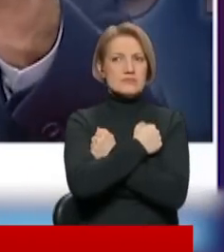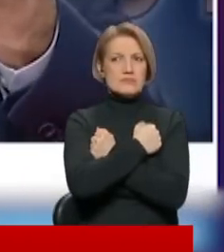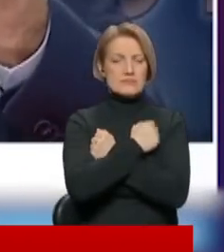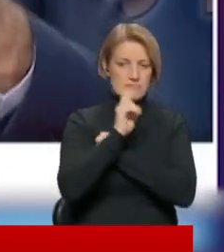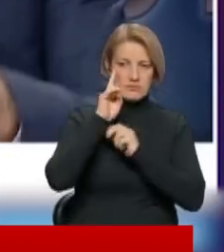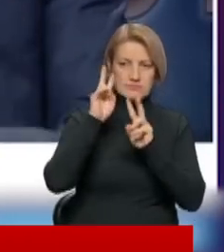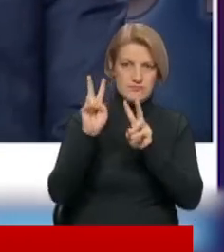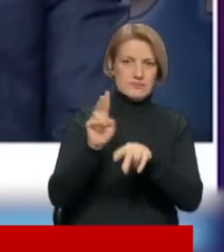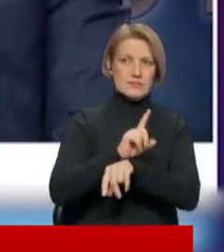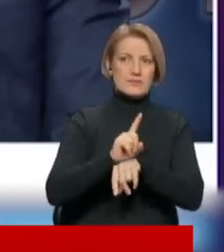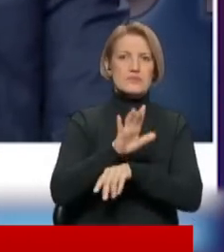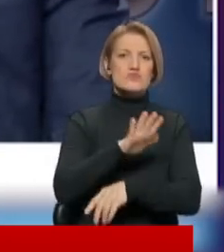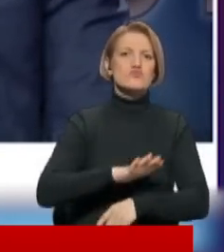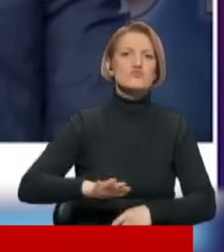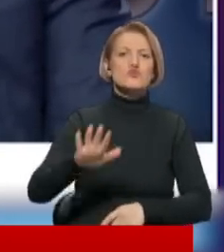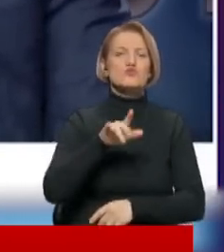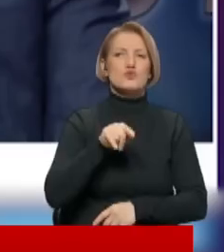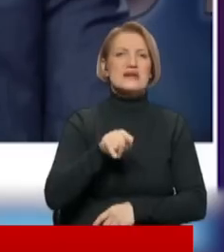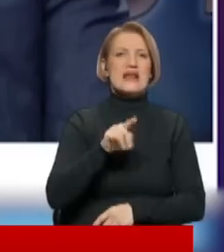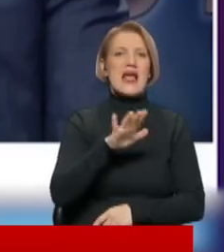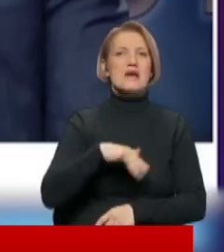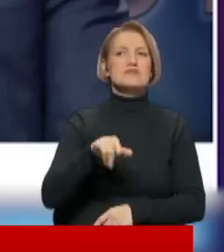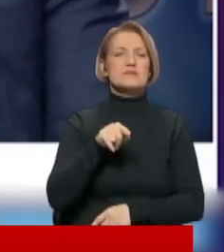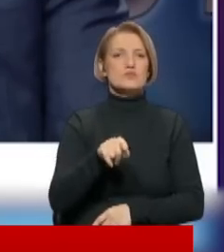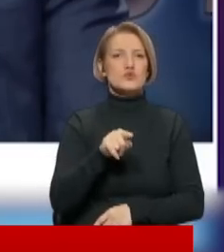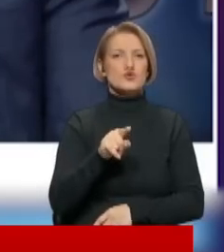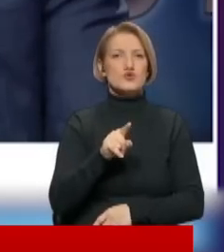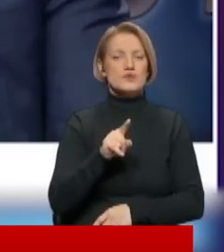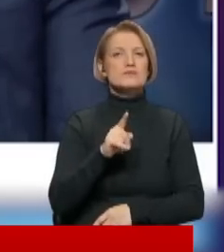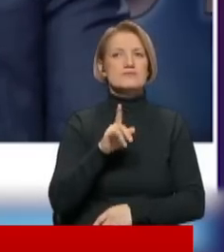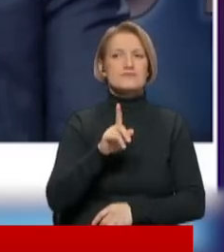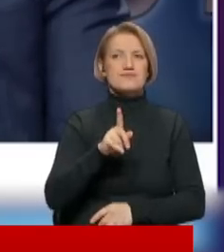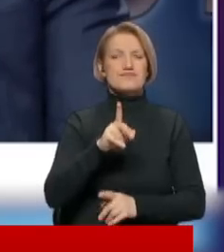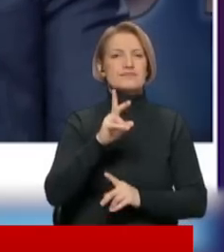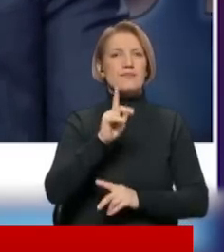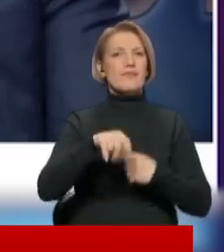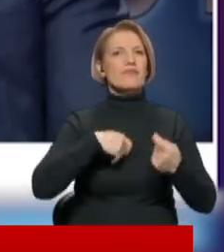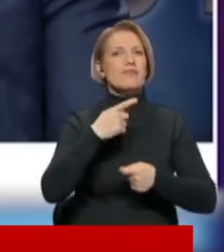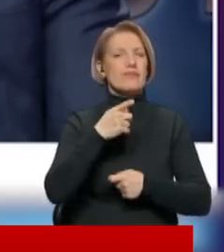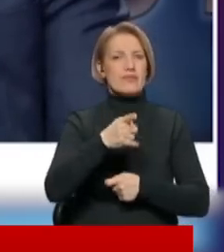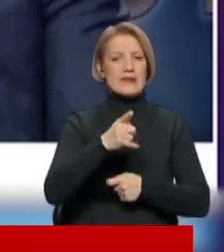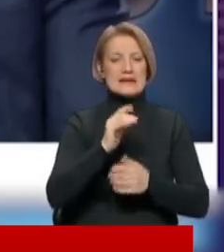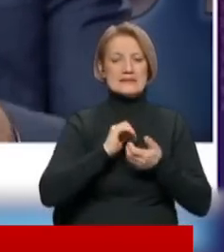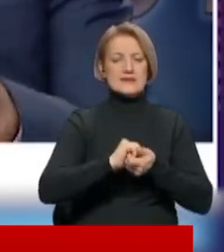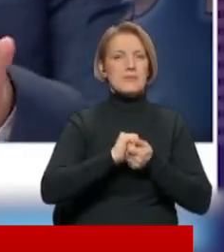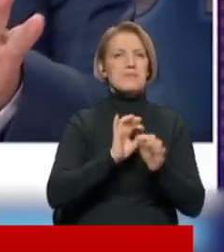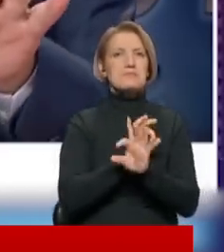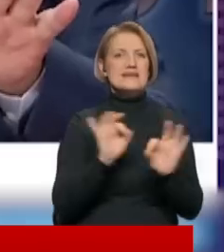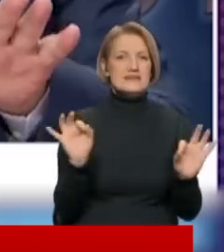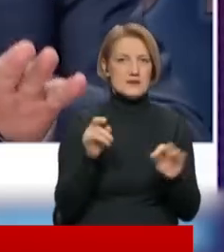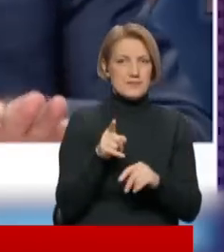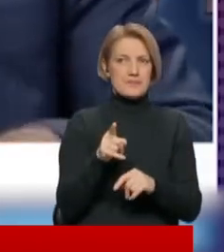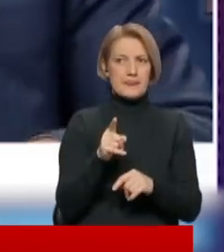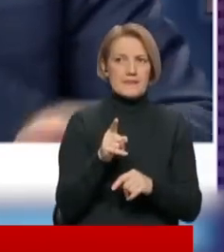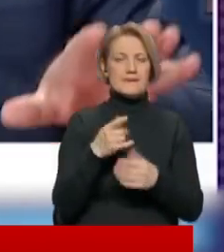baktığınız zaman Bütün bunların hepsi bu mağduriyet istismarındaki samimiyetsizliklerini